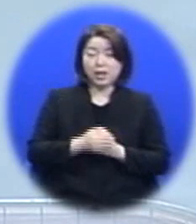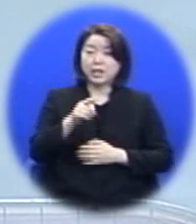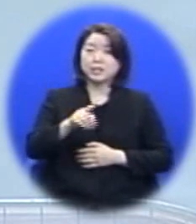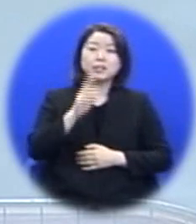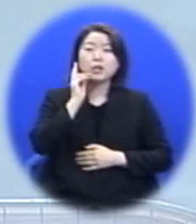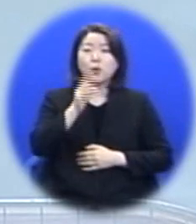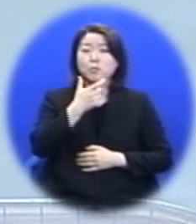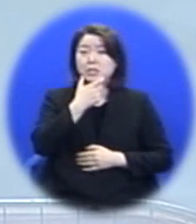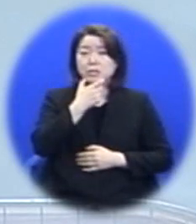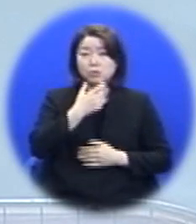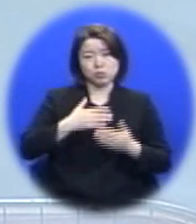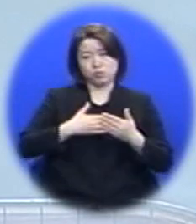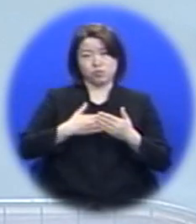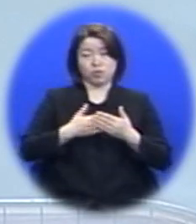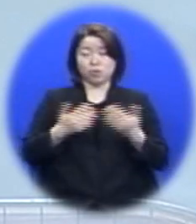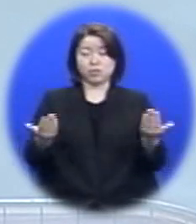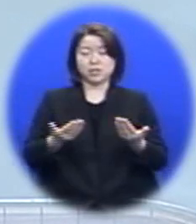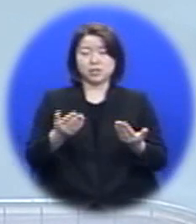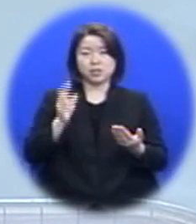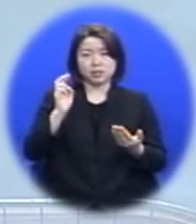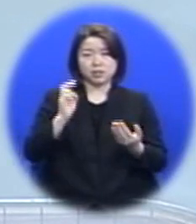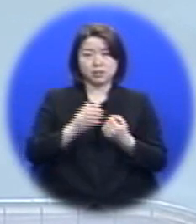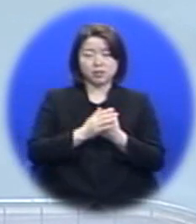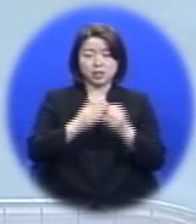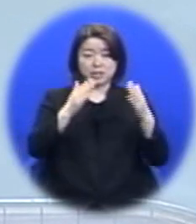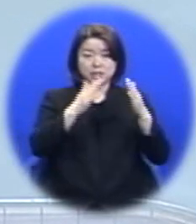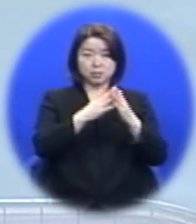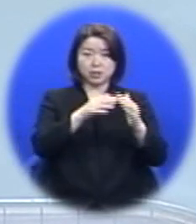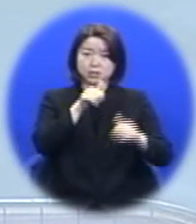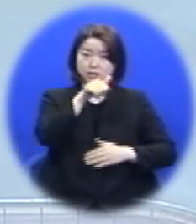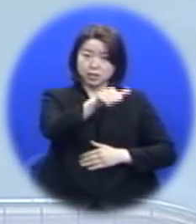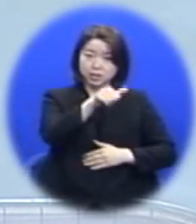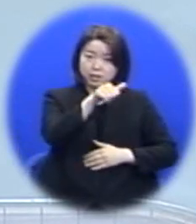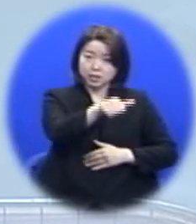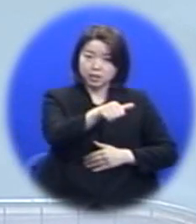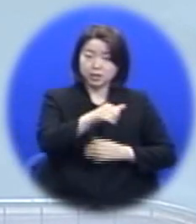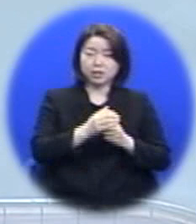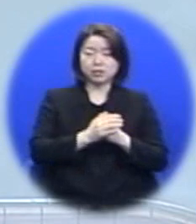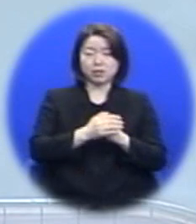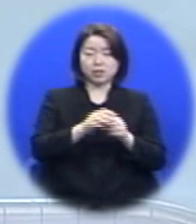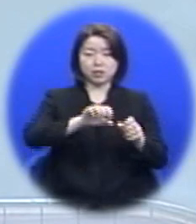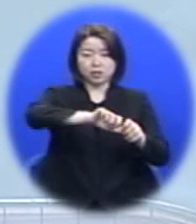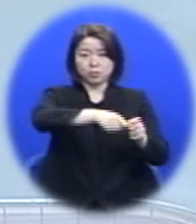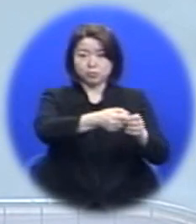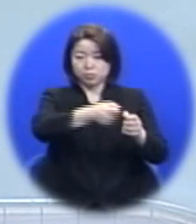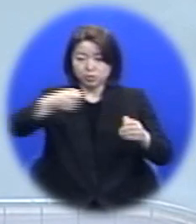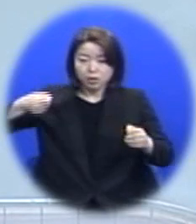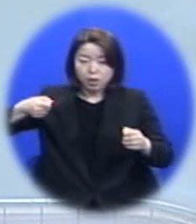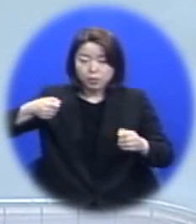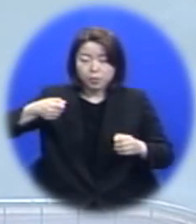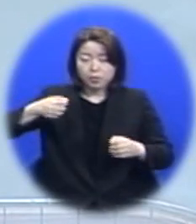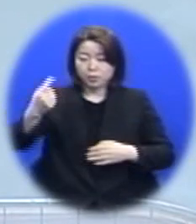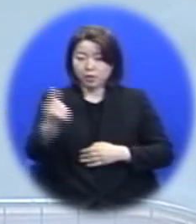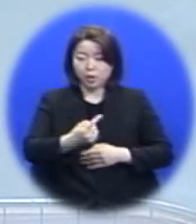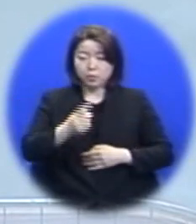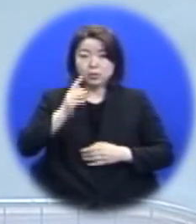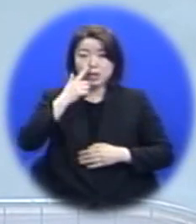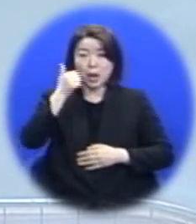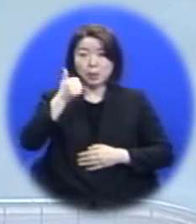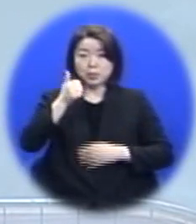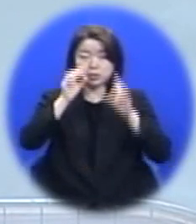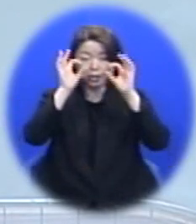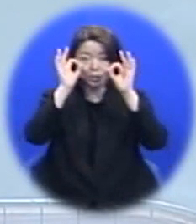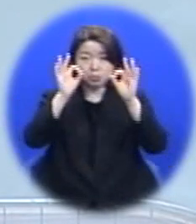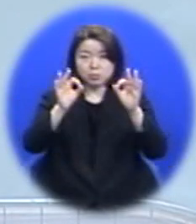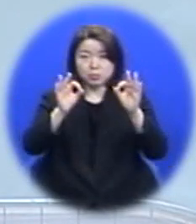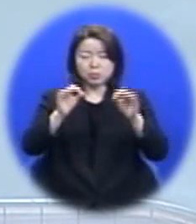싫었고 두려웠습니다. 집에서 초인종을 눌렀는데 문을 열고 나오는 아버지를 보고 깜짝 놀랐어요.